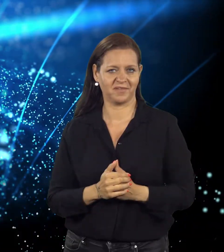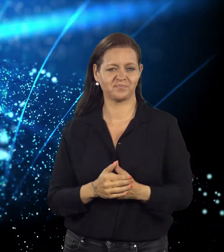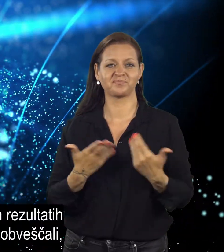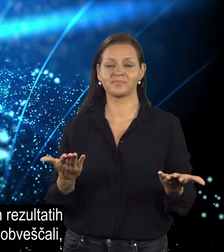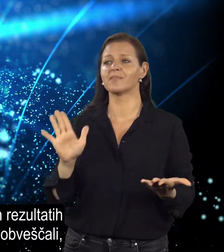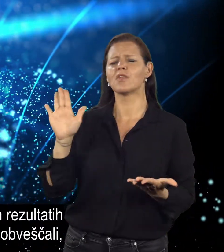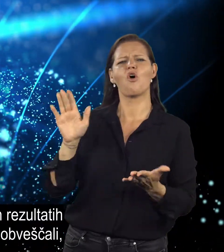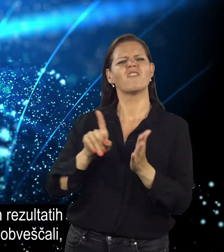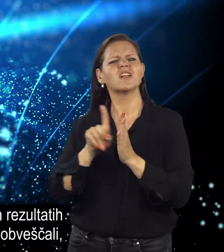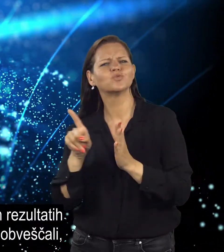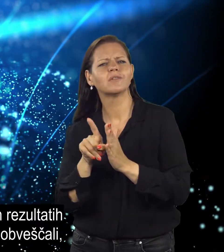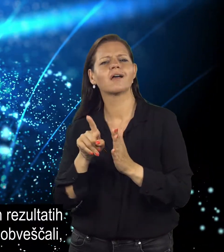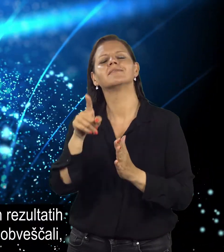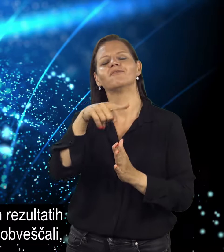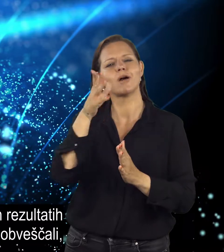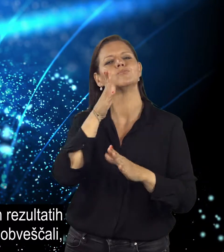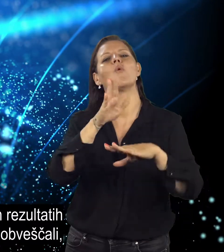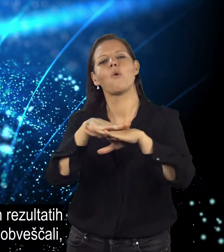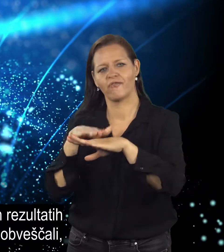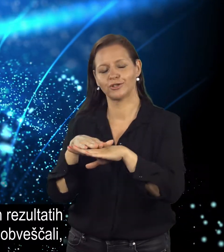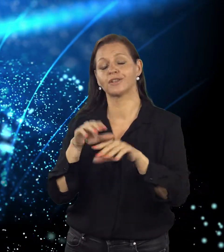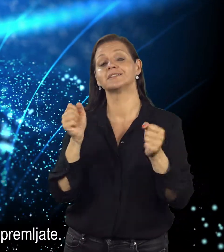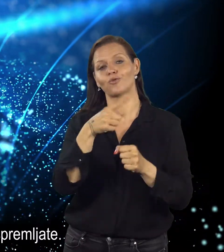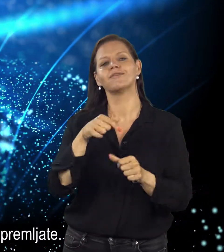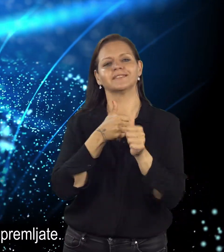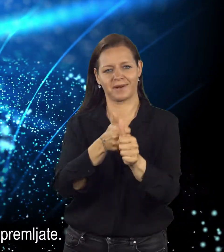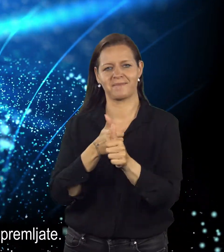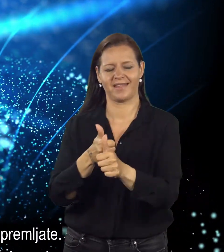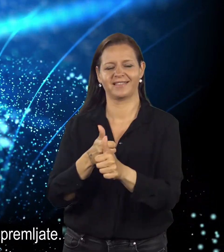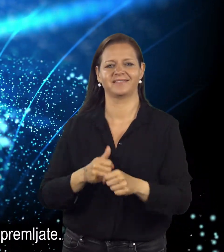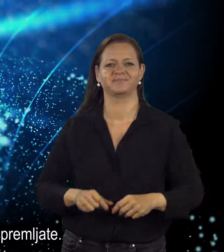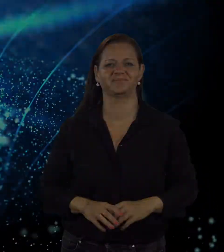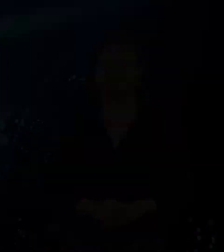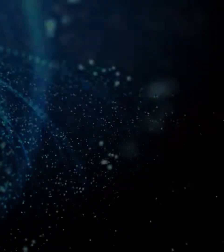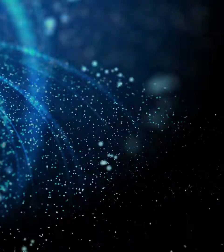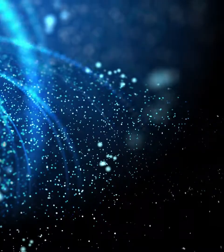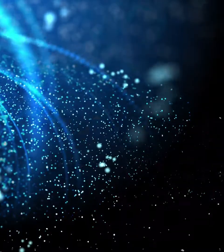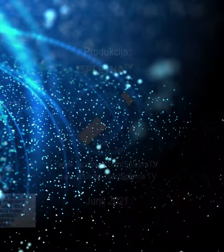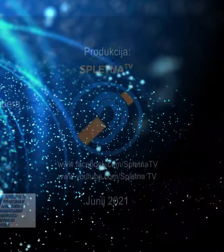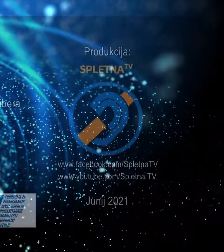O njegovih rezultatih vas bomo obveščali, zato nas spremljajte.